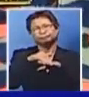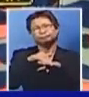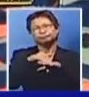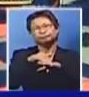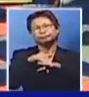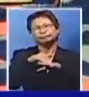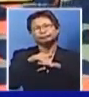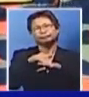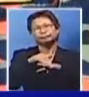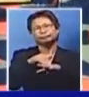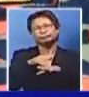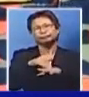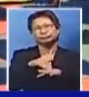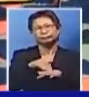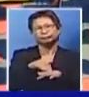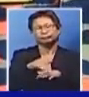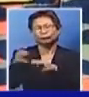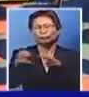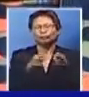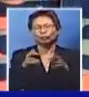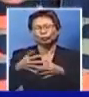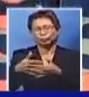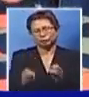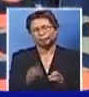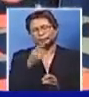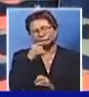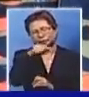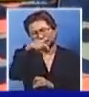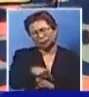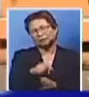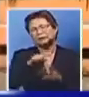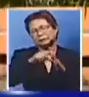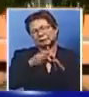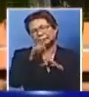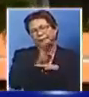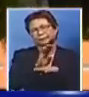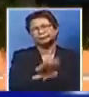setiap urusan dan pengurusan pejabat di sini beroperasi.